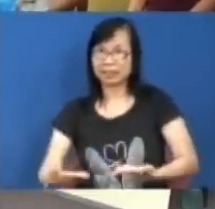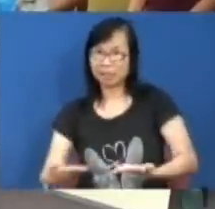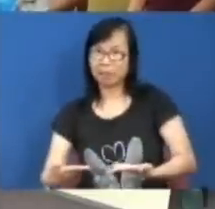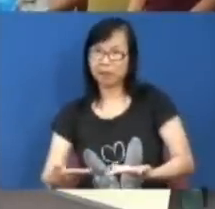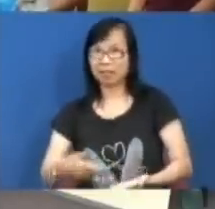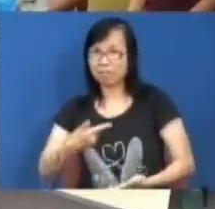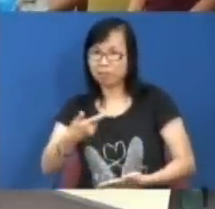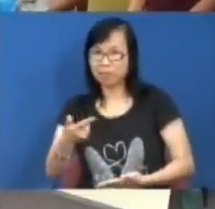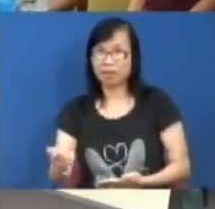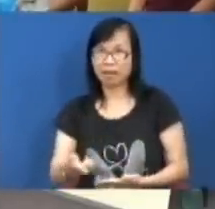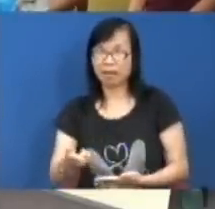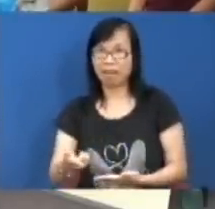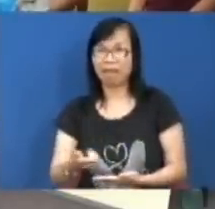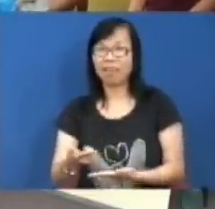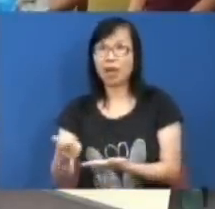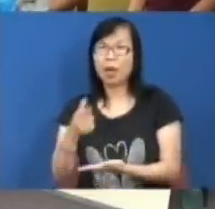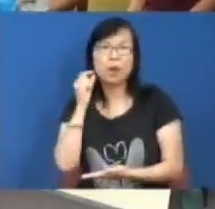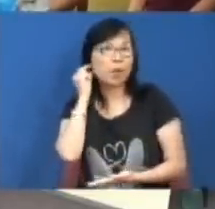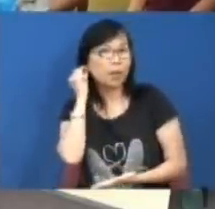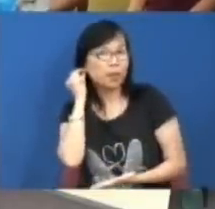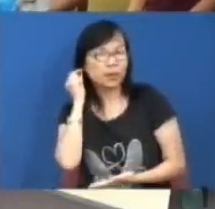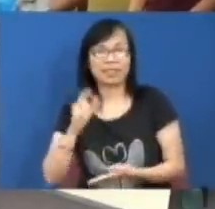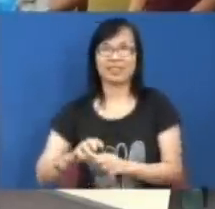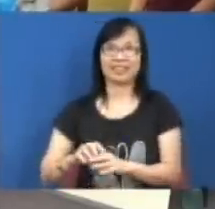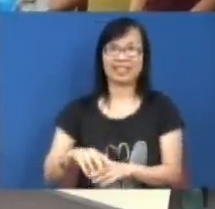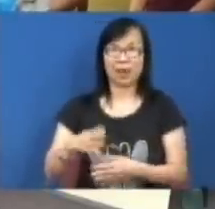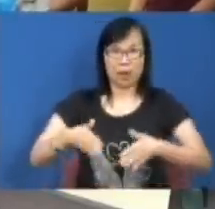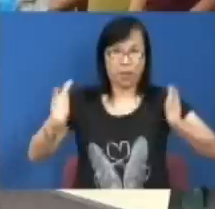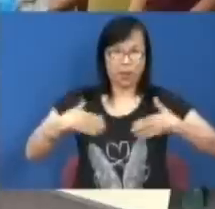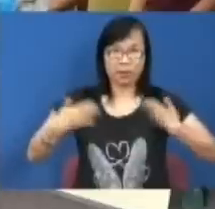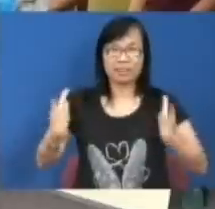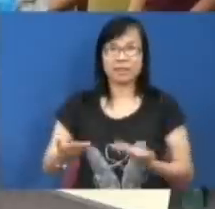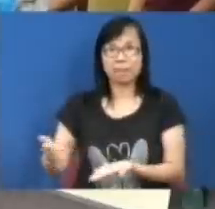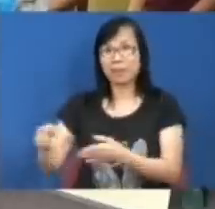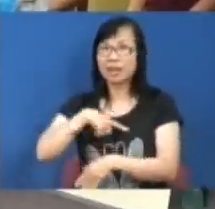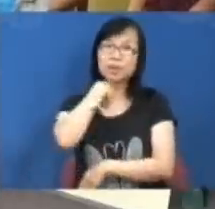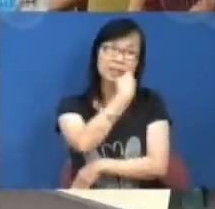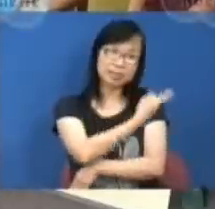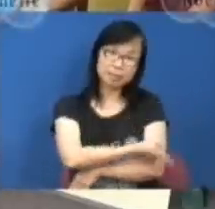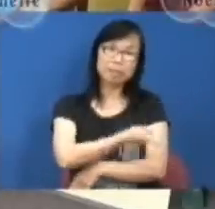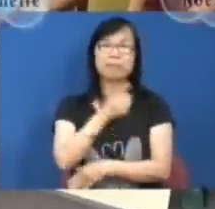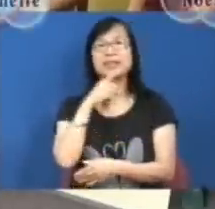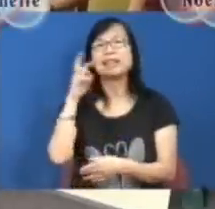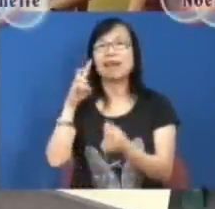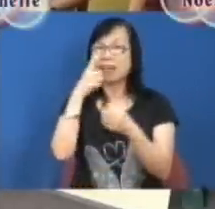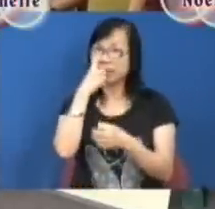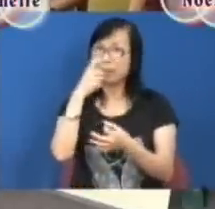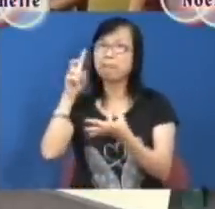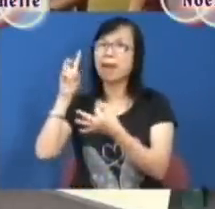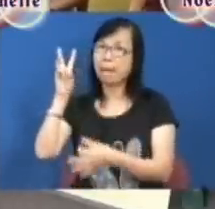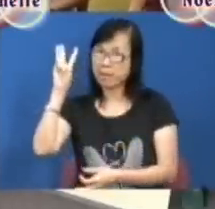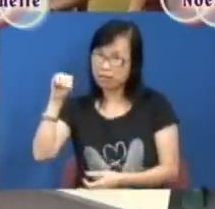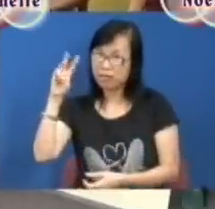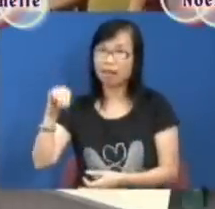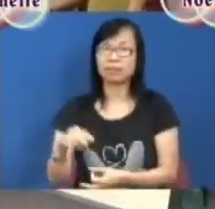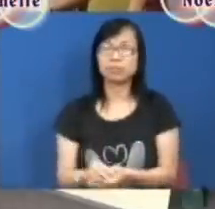較多啲即係女性嘅陣容，今日好高興啊！咁我身邊咧首先介紹啊 Michelle， 你好，歡迎。 你